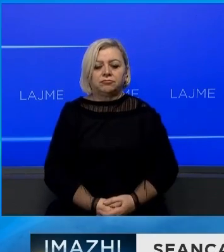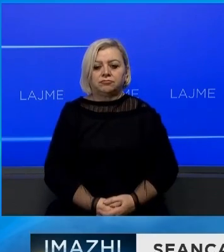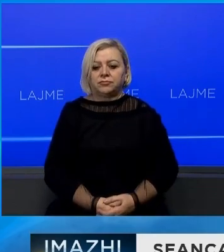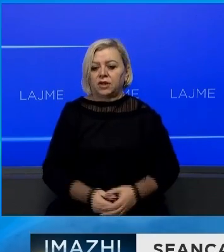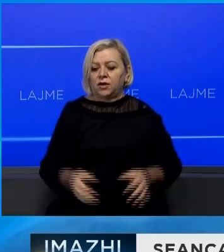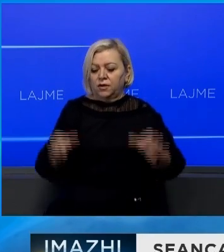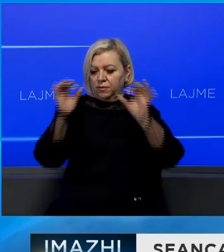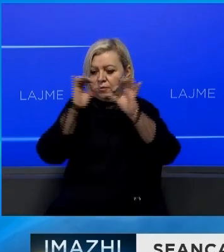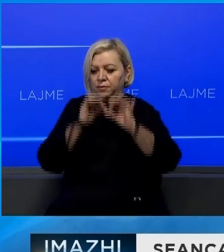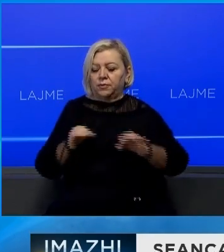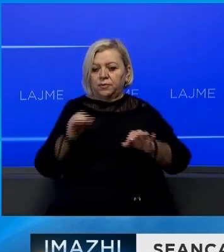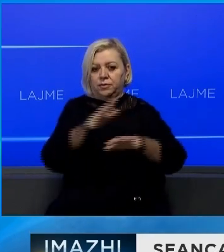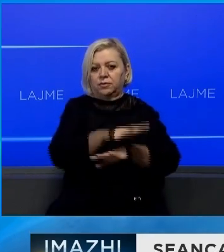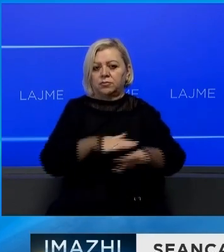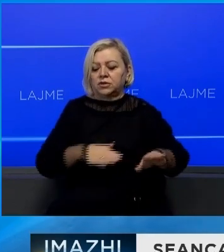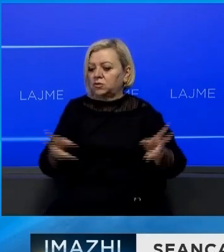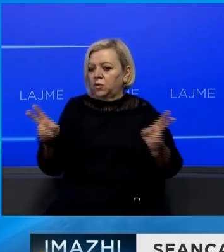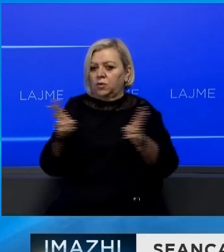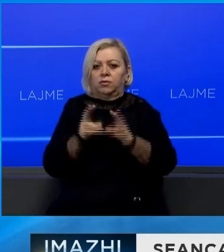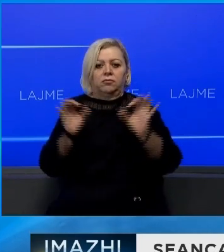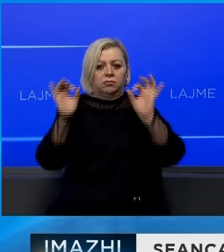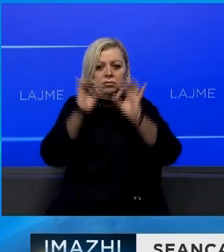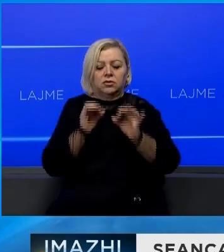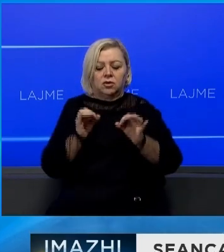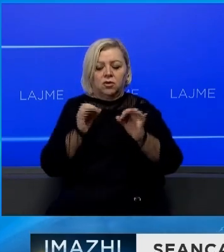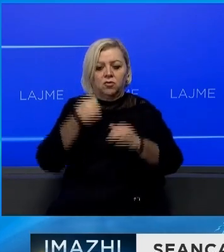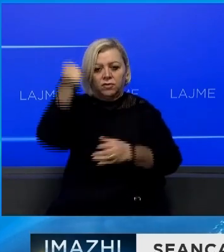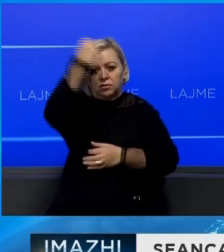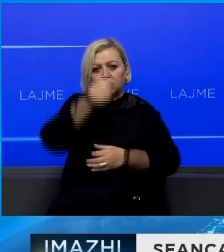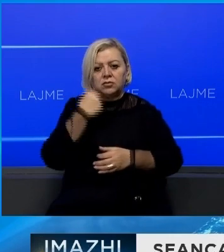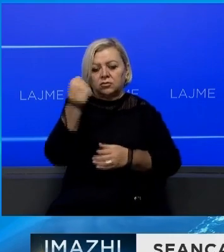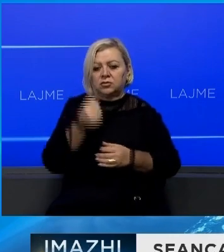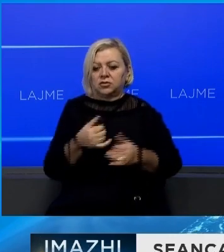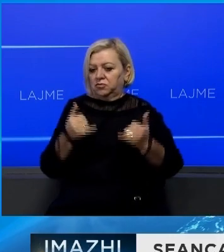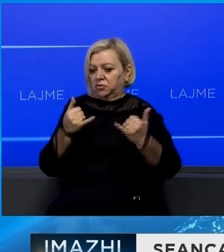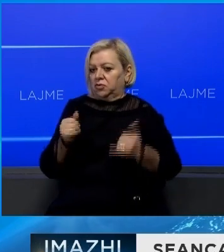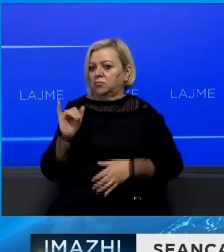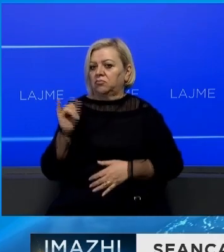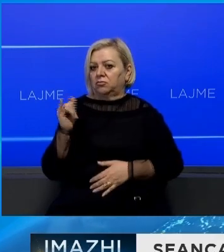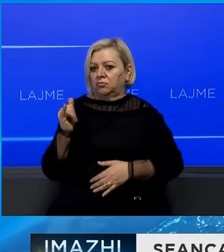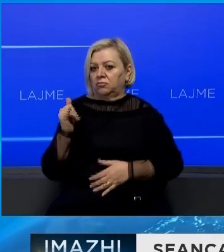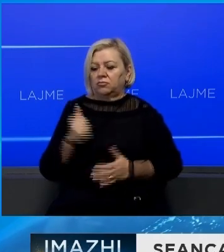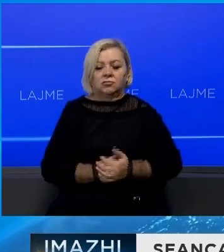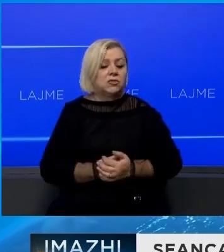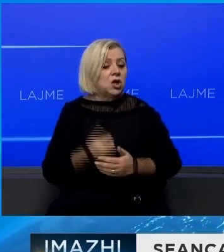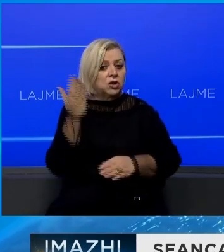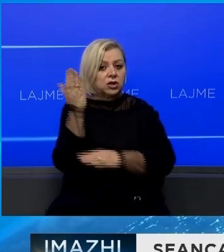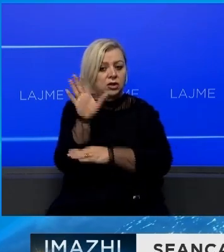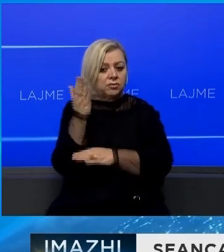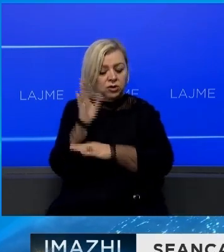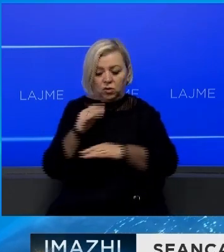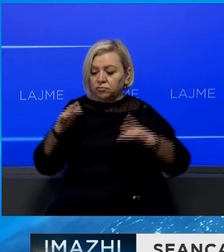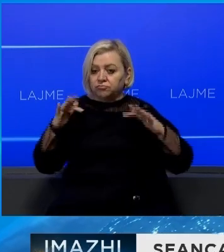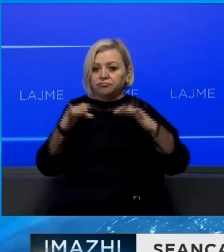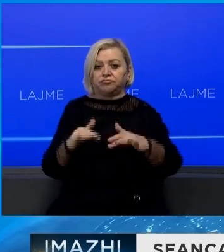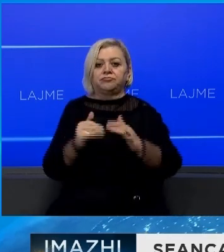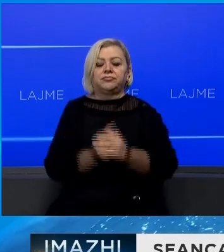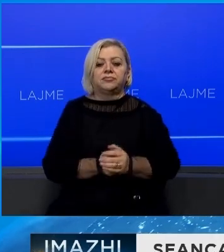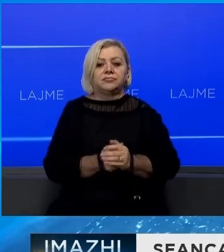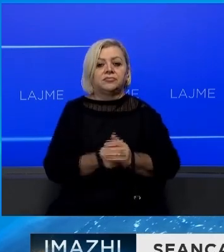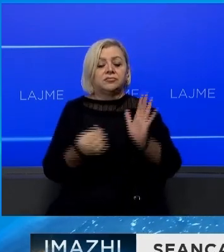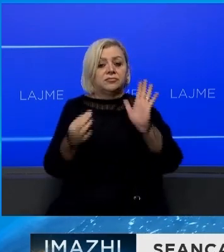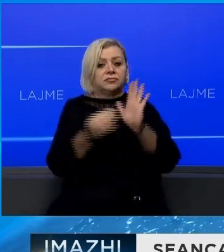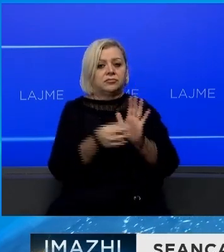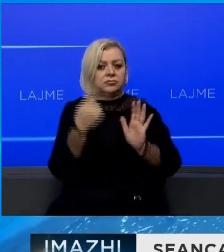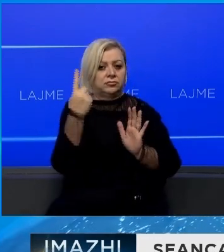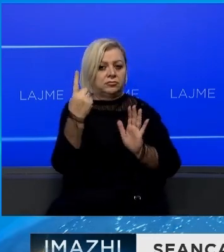Asnjëherë seancë më të shkurtër nuk ka mbajtur kuvendi Kosovës se sa këtë të enjte. Deputetët u mblodhën aty me të vetmën pikë të rendit